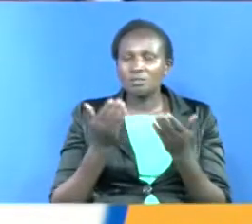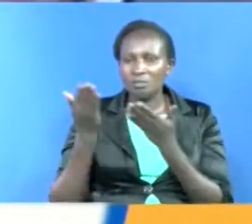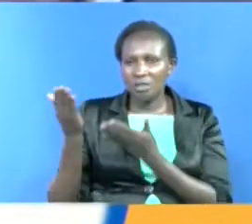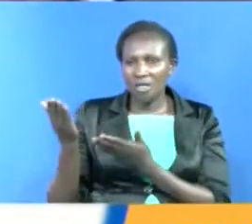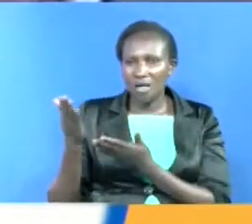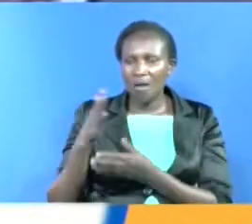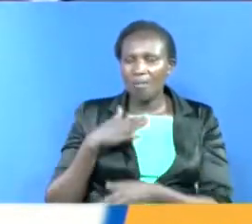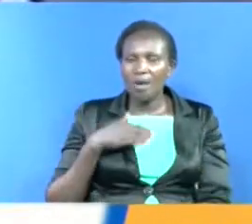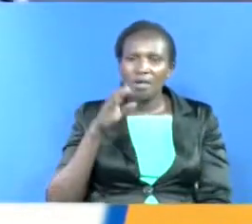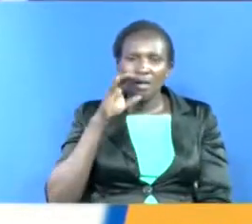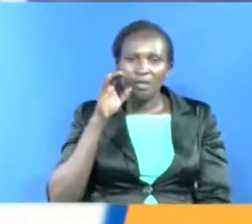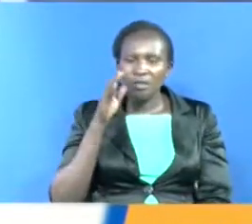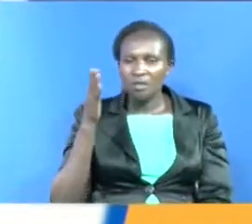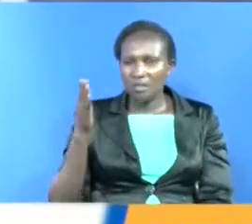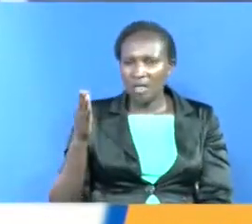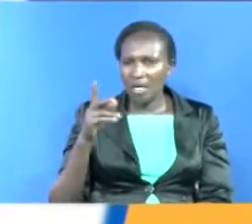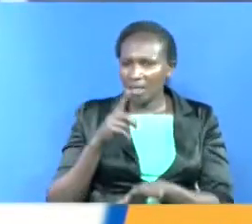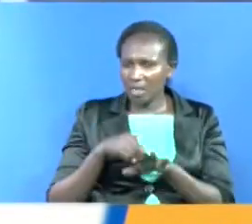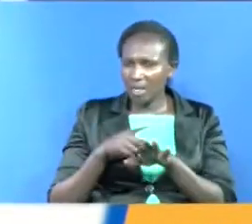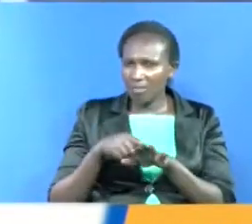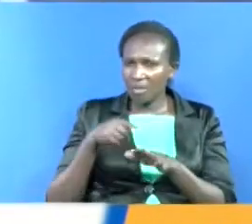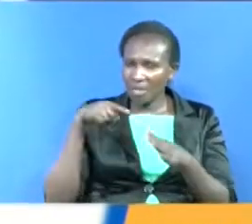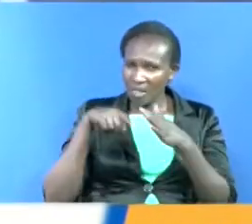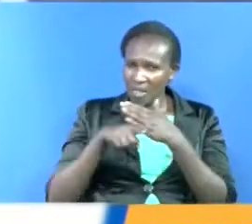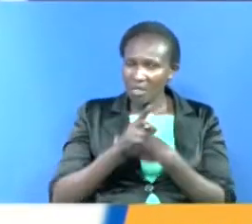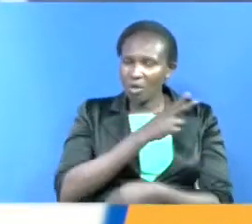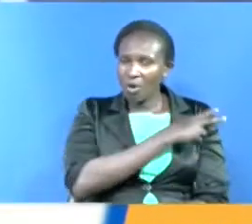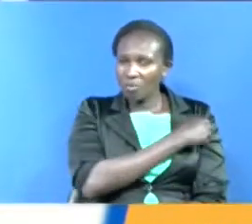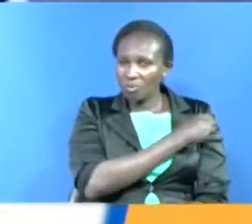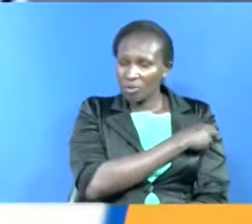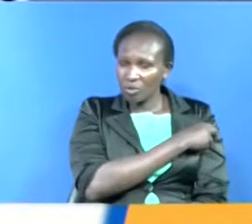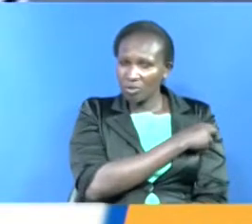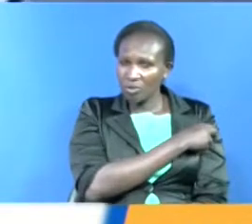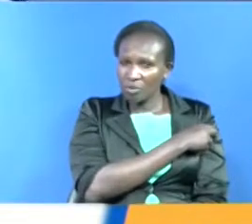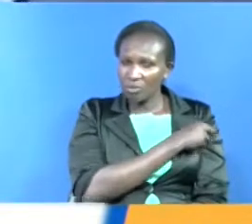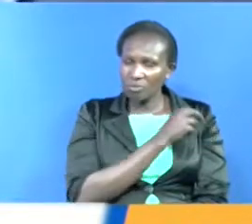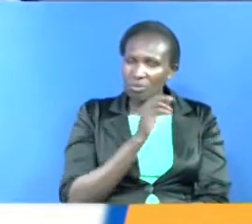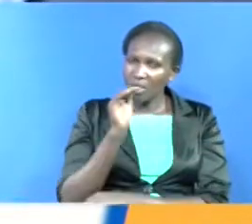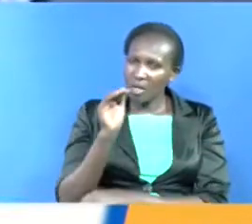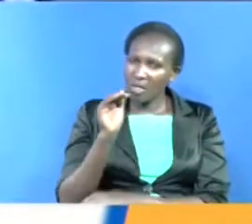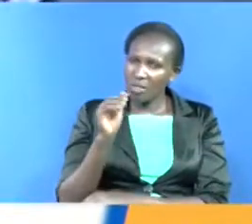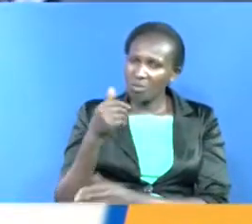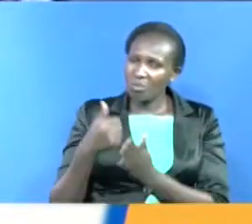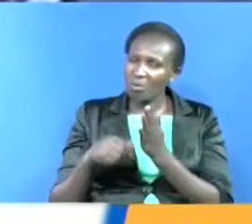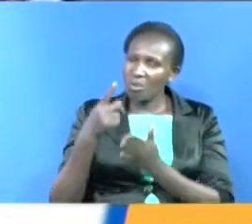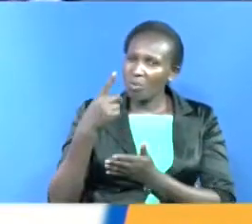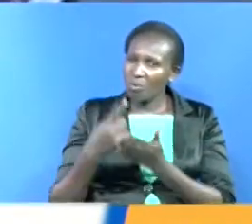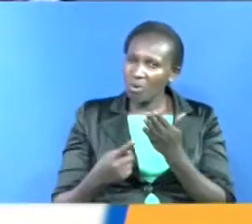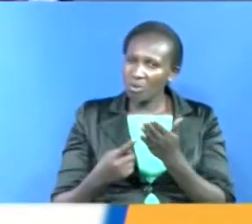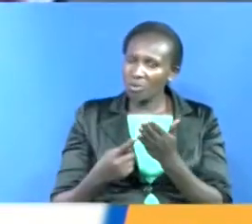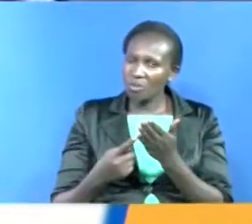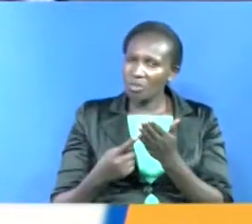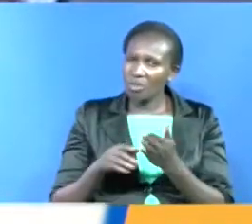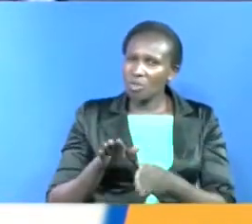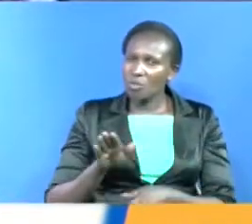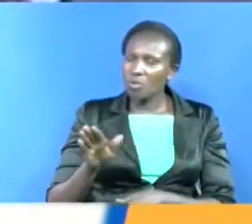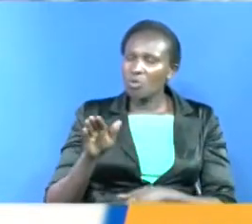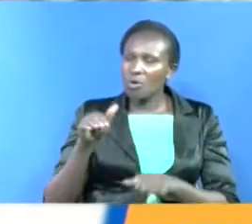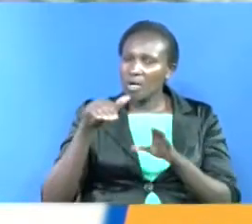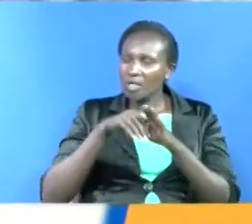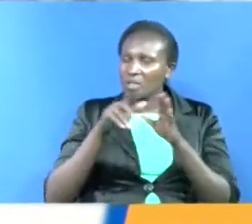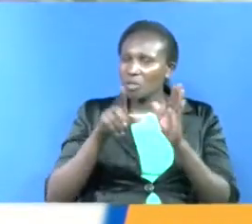my cousin. Wakati nimeingia hospitali tukamuuliza kumeenda aje, akaniambia yua inlo